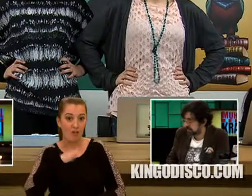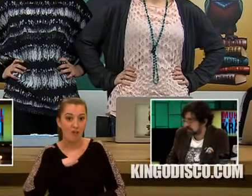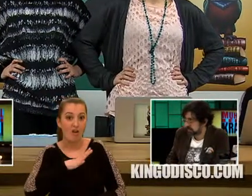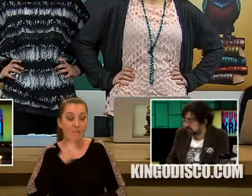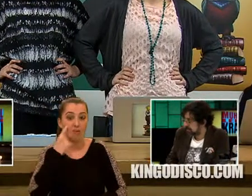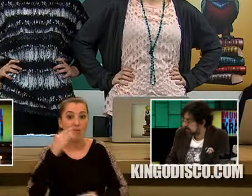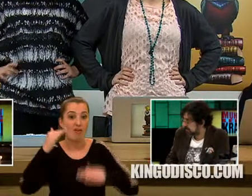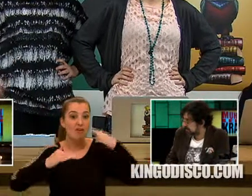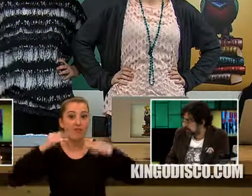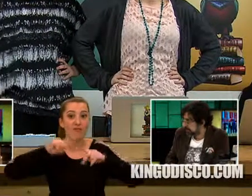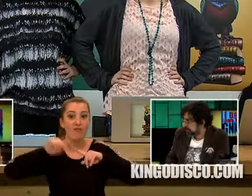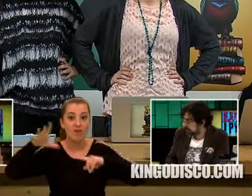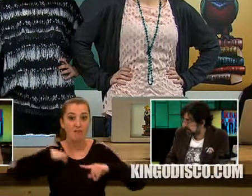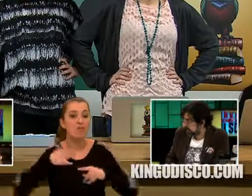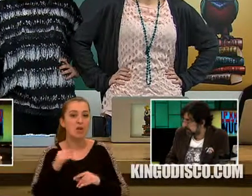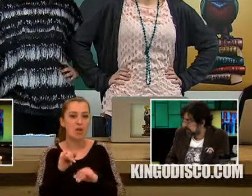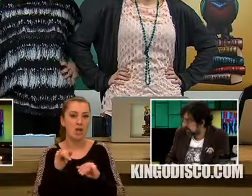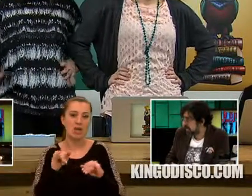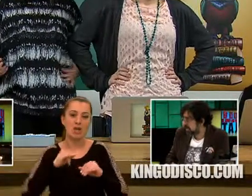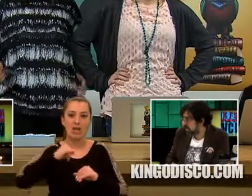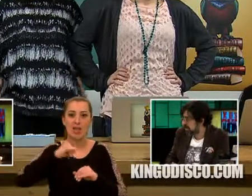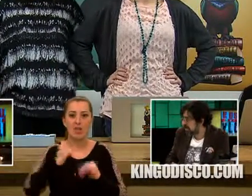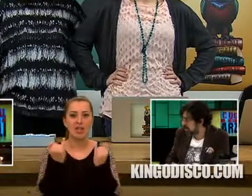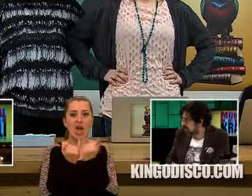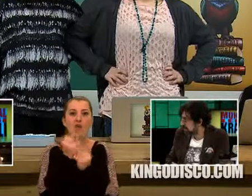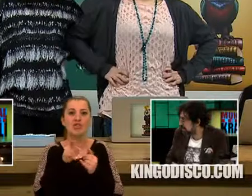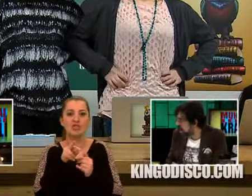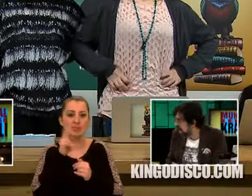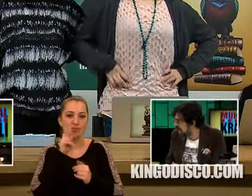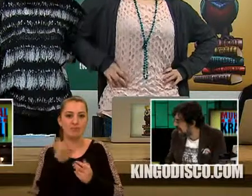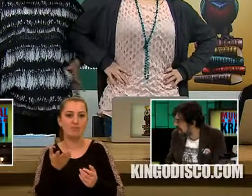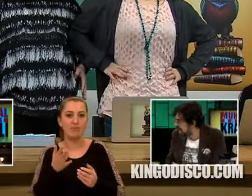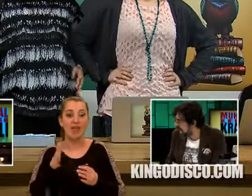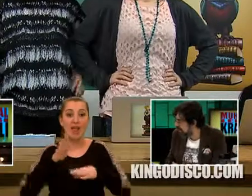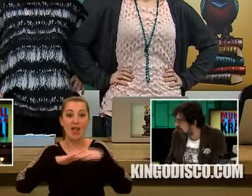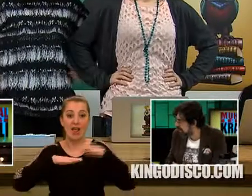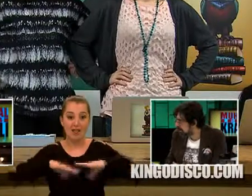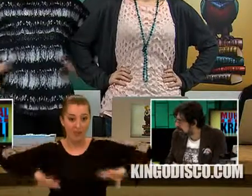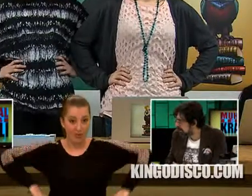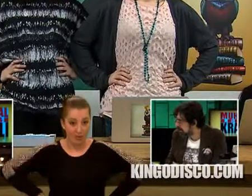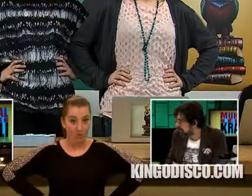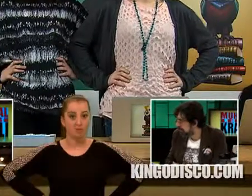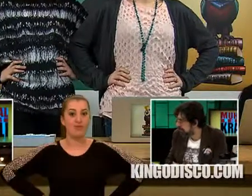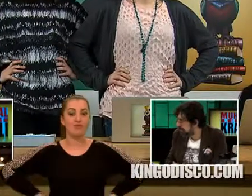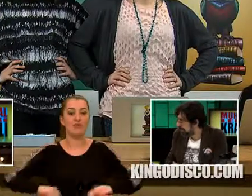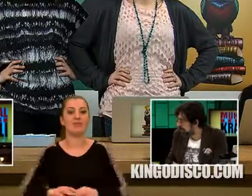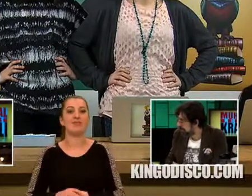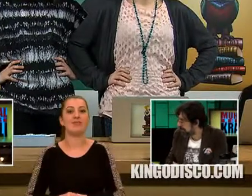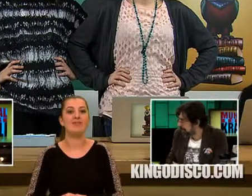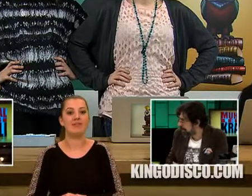kız arasında? Hayır, birbirlerine çok yakın gözüküyor kiloları. Kardeş tabii, gibiler zaten. Kıyafet koy gözüküyor. Elini beline!